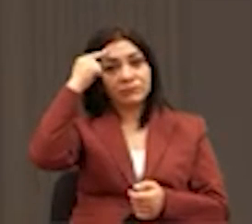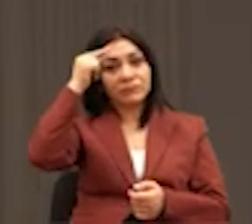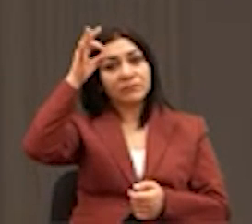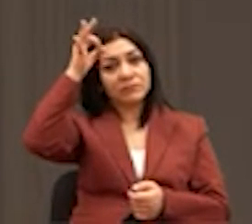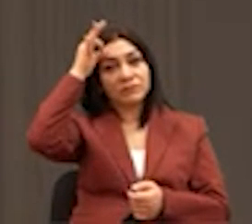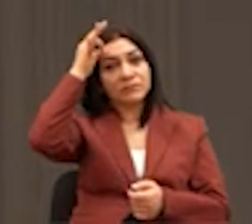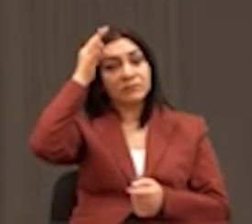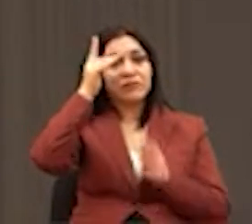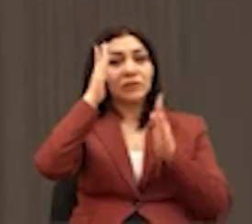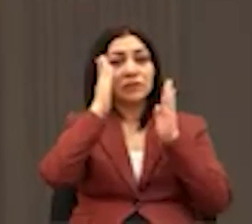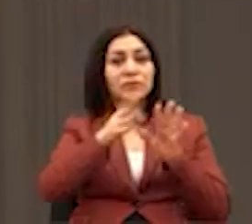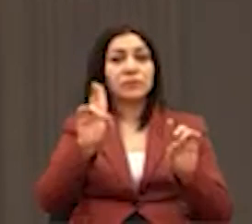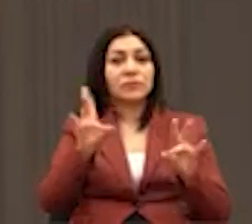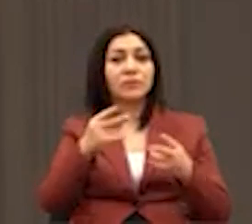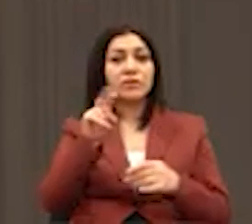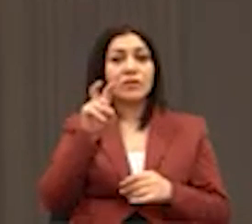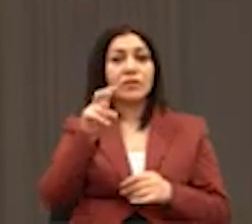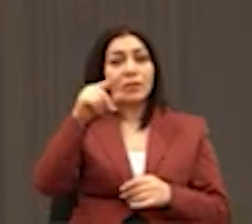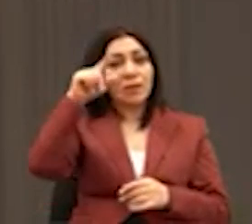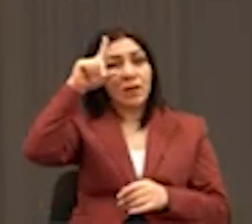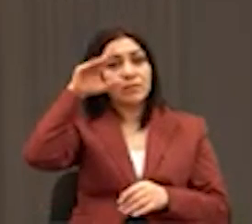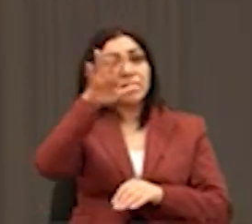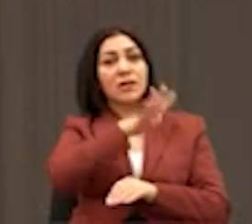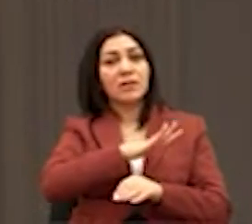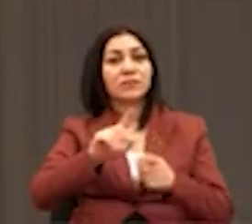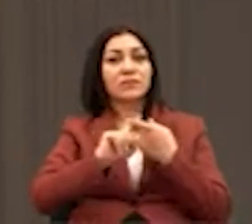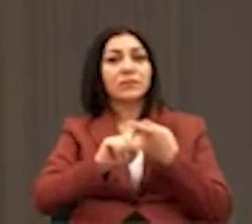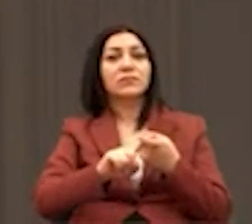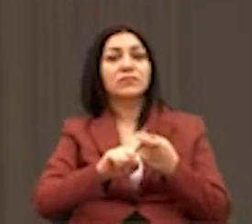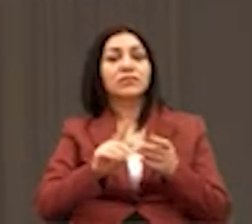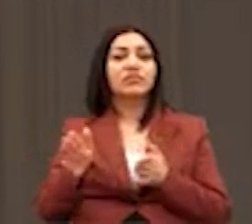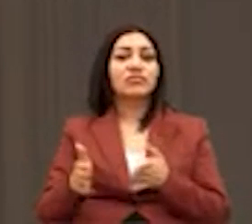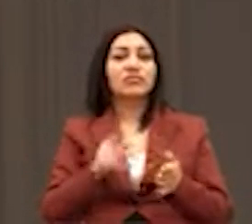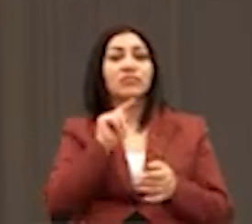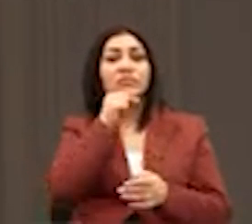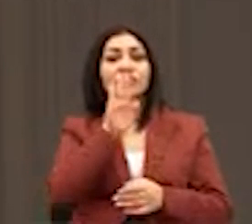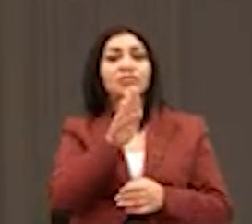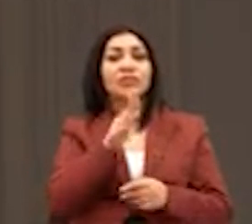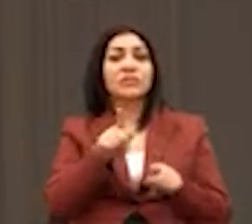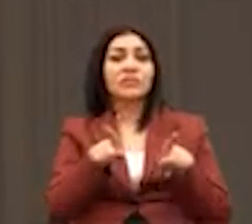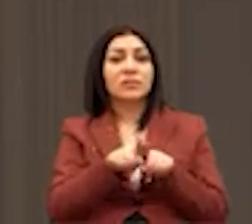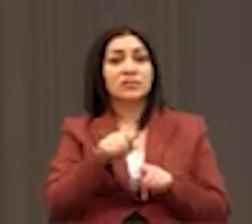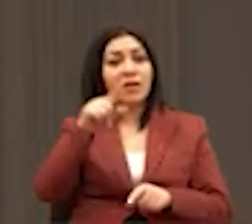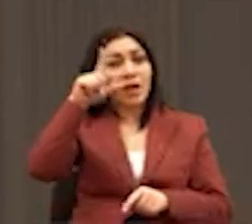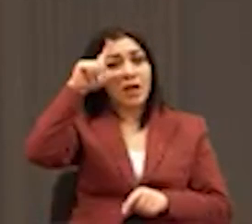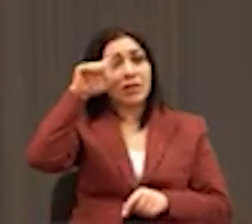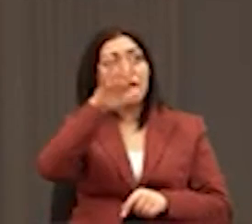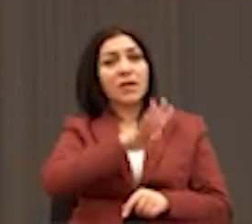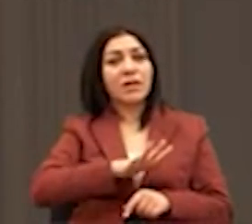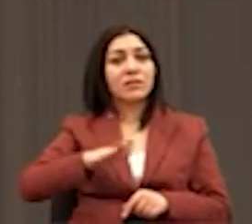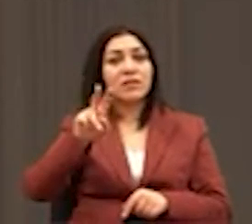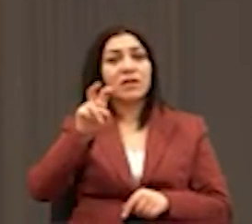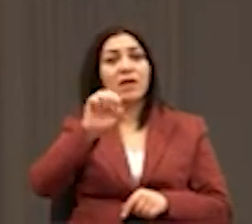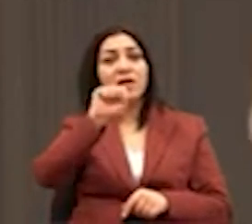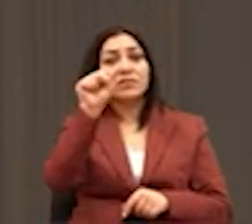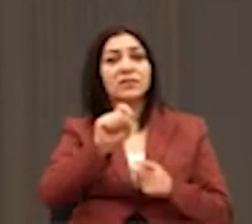թե դա Ղարաբաղը Հայաստանի հետ կապող ճանապարհ է, դա նաև Հայաստանը Արցախի հետ կապող